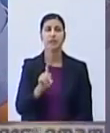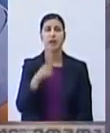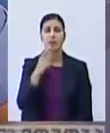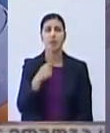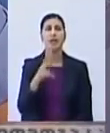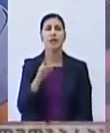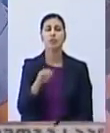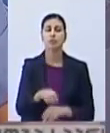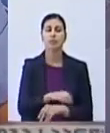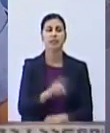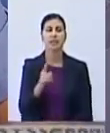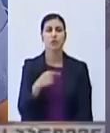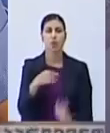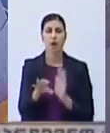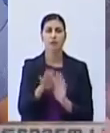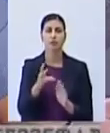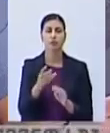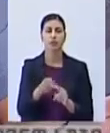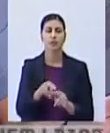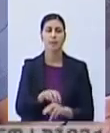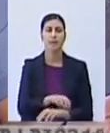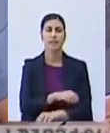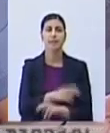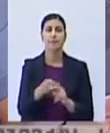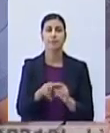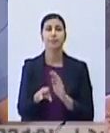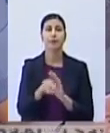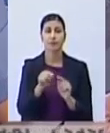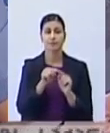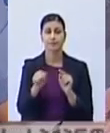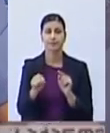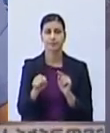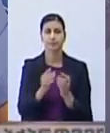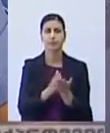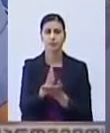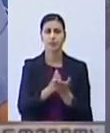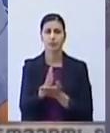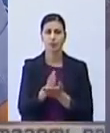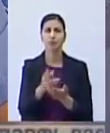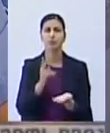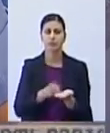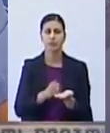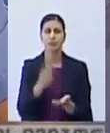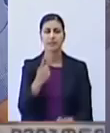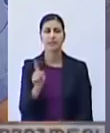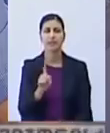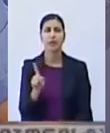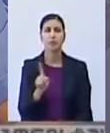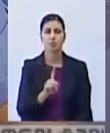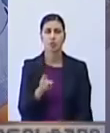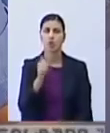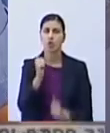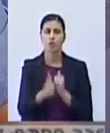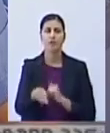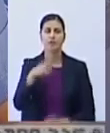და მხოლოდ ლეიბორისტული პარტია და რატო უნდა ერჩიონ ეს პარტია? ამ პარტიამ თავისი 20-ამი მოღვაწეობის განმავლობაში დაამტკიცა ერთი რამე, რომ ის